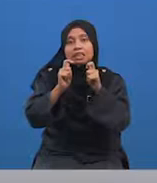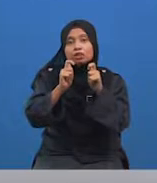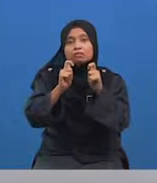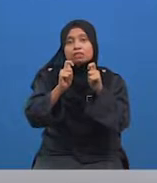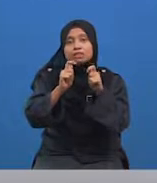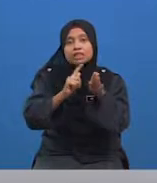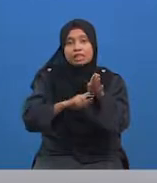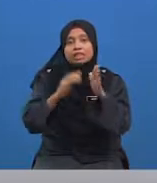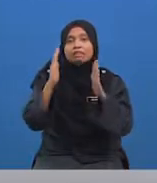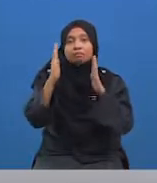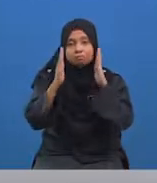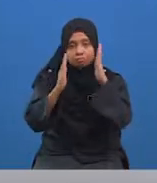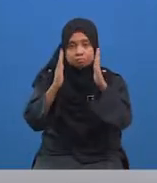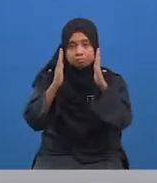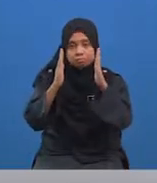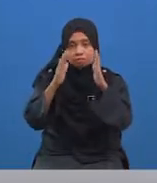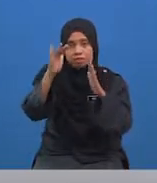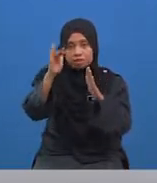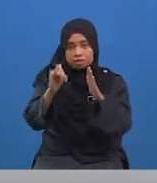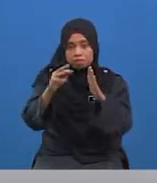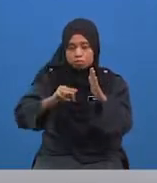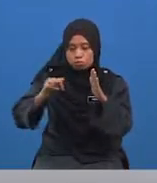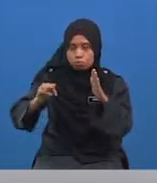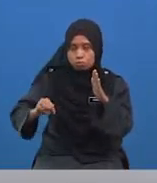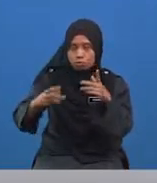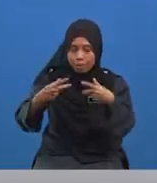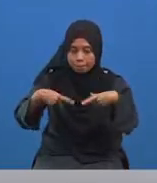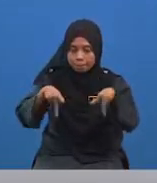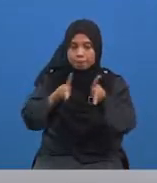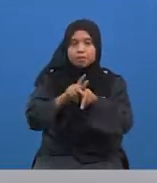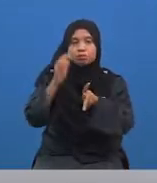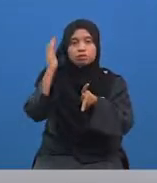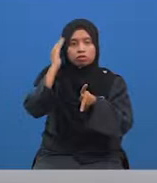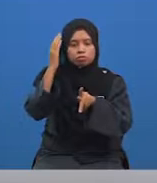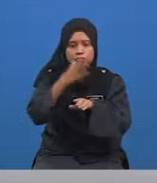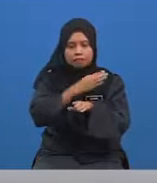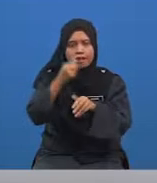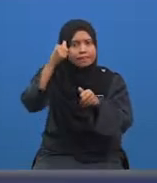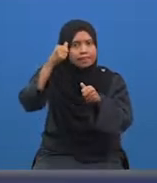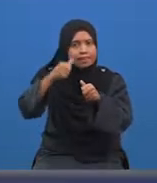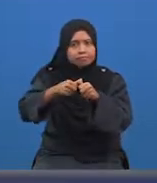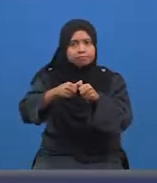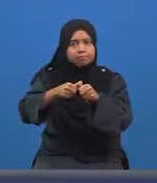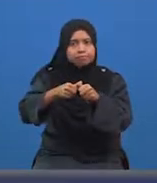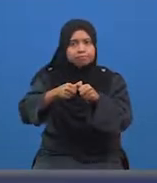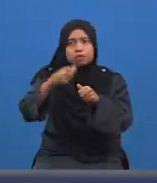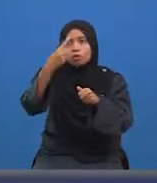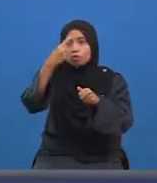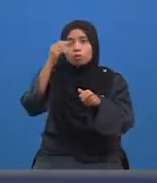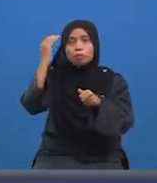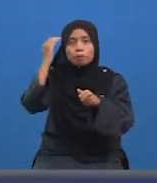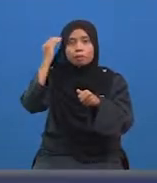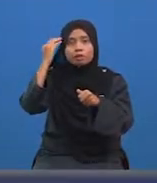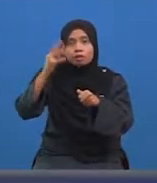telekomunikasi di Malaysia yang murid-murid perlu tahu dan ingat, ya. Untuk